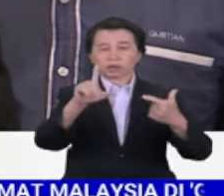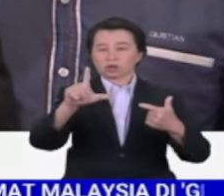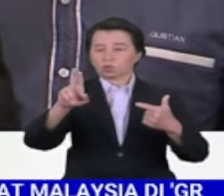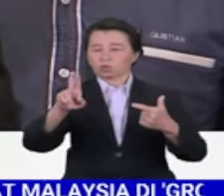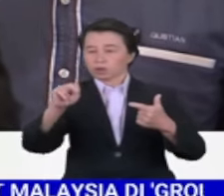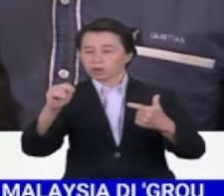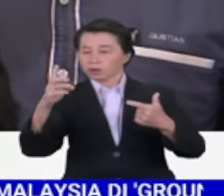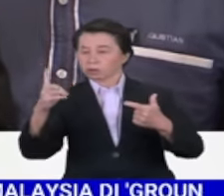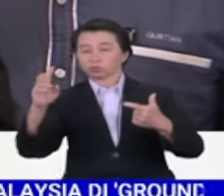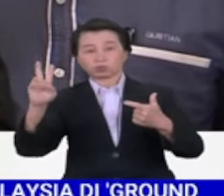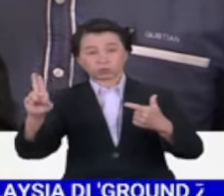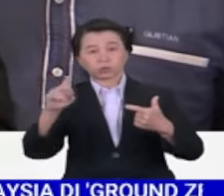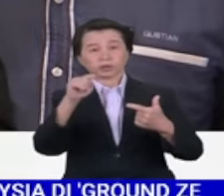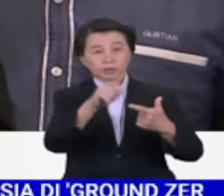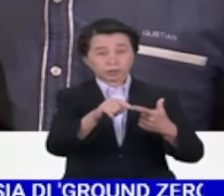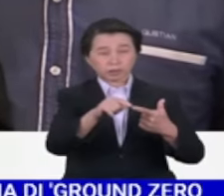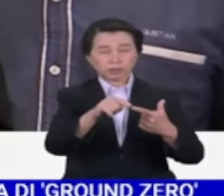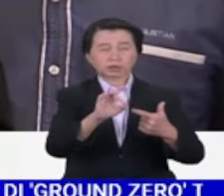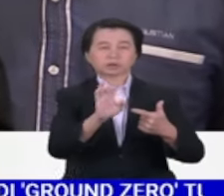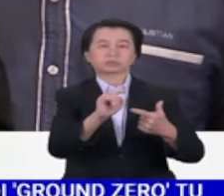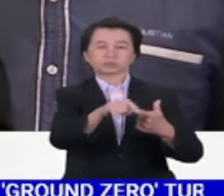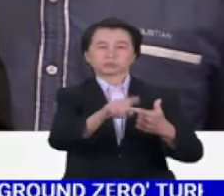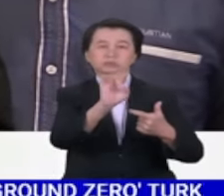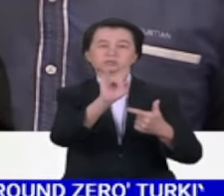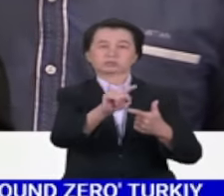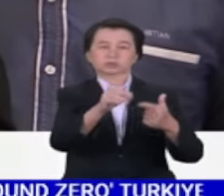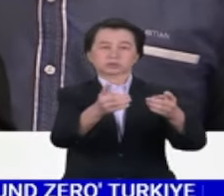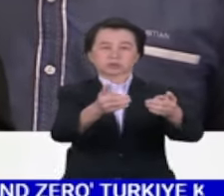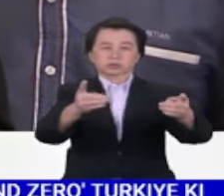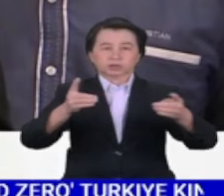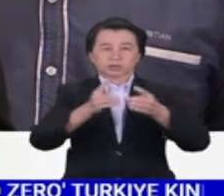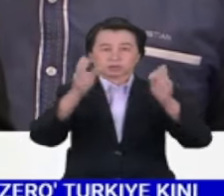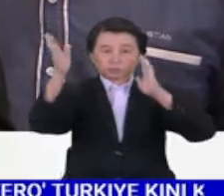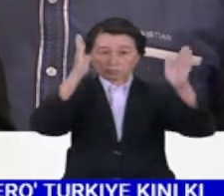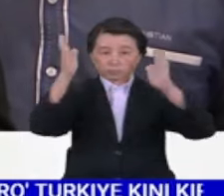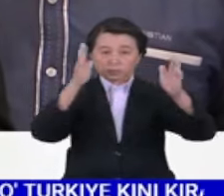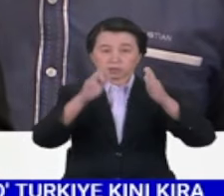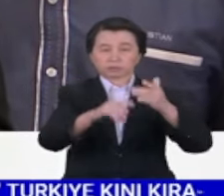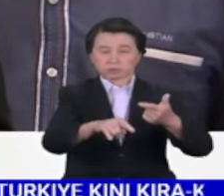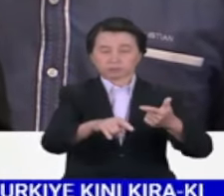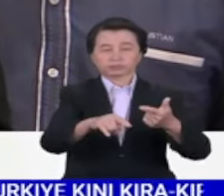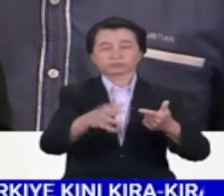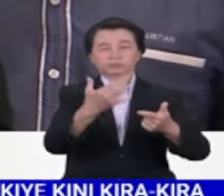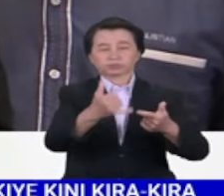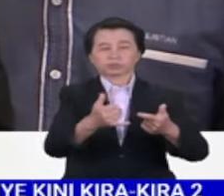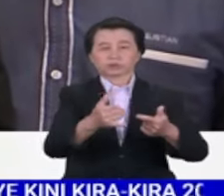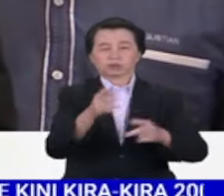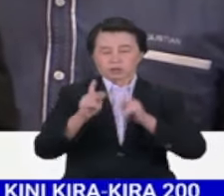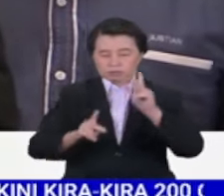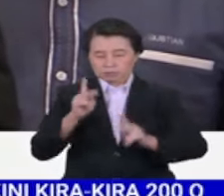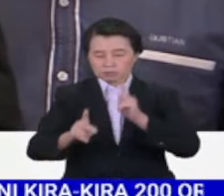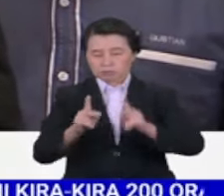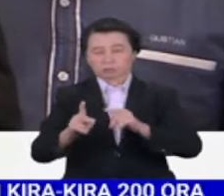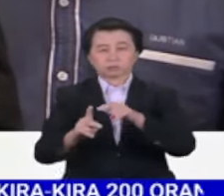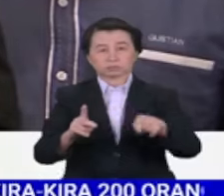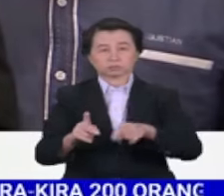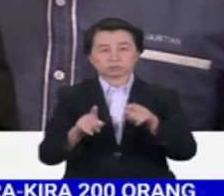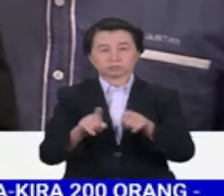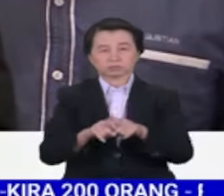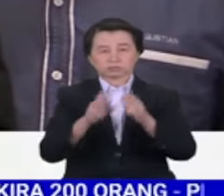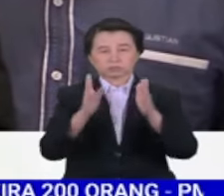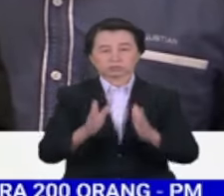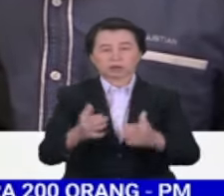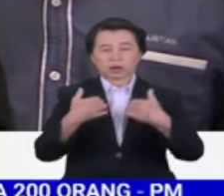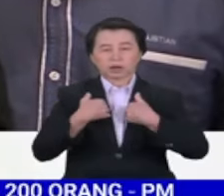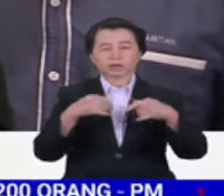Ludo ini yang saya kata merupakan satu-satunya daerah di Malaysia ini yang dimana penduduk selaku dan